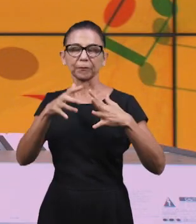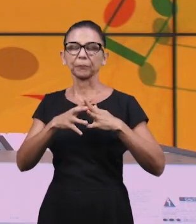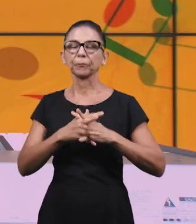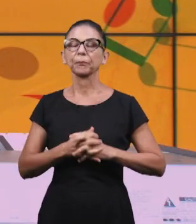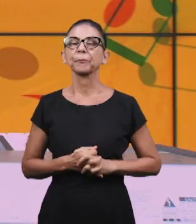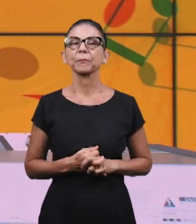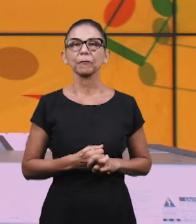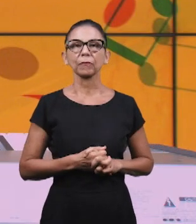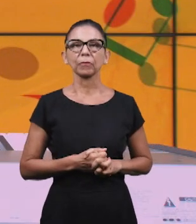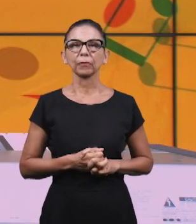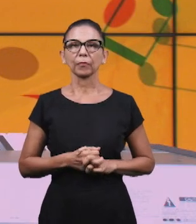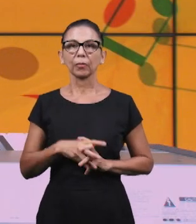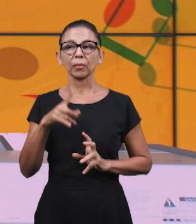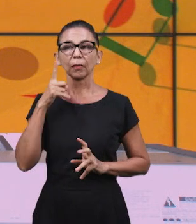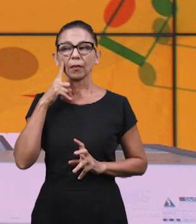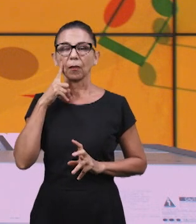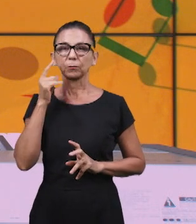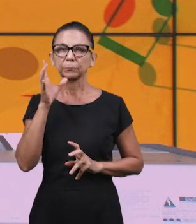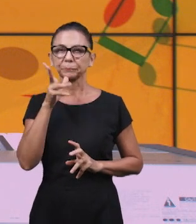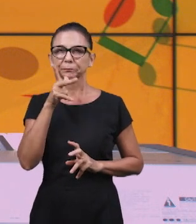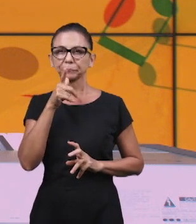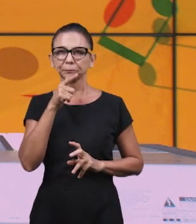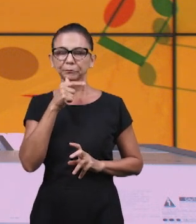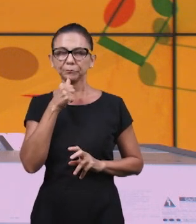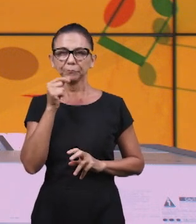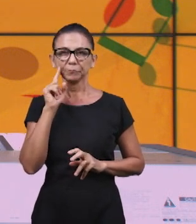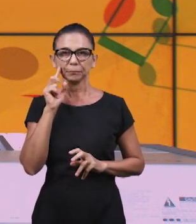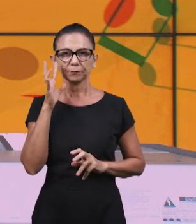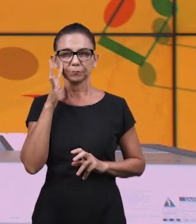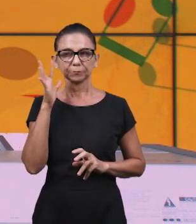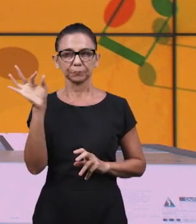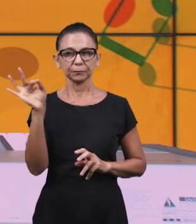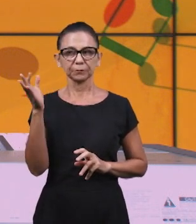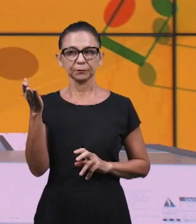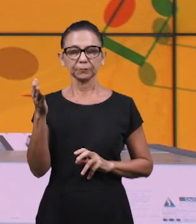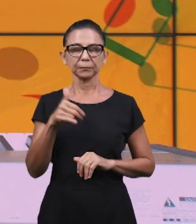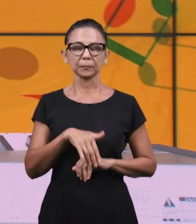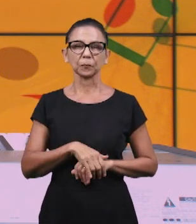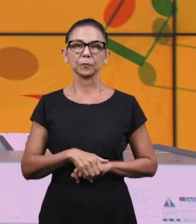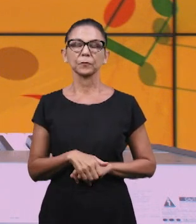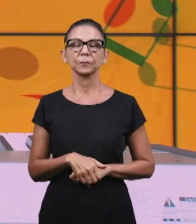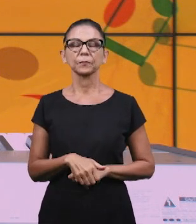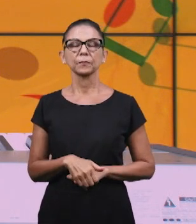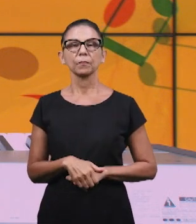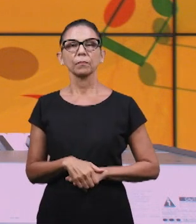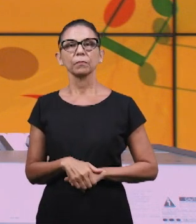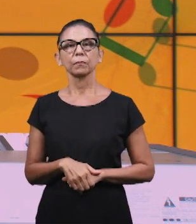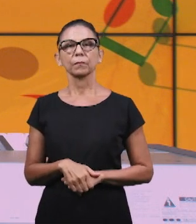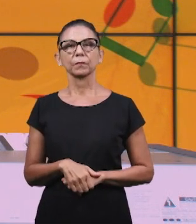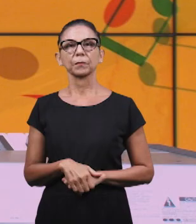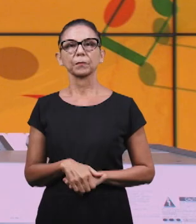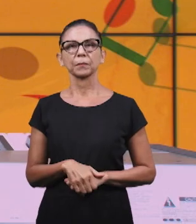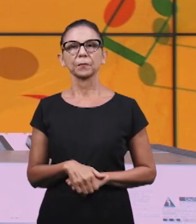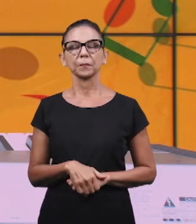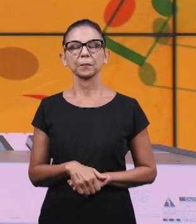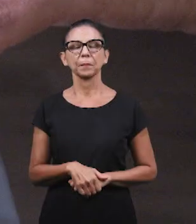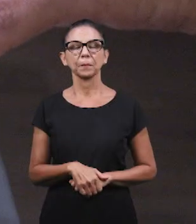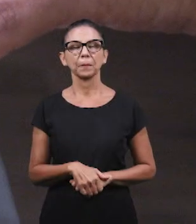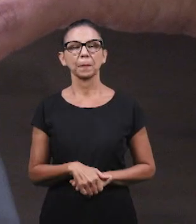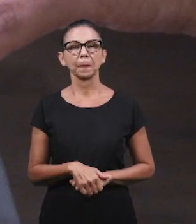faire avec la main gauche à septième. Je vais faire doucement maintenant afin que vous puissiez regarder les deux mains